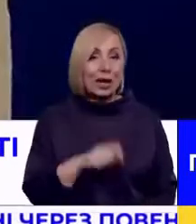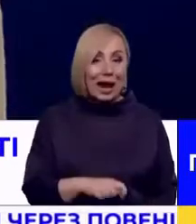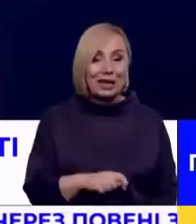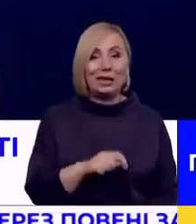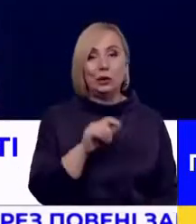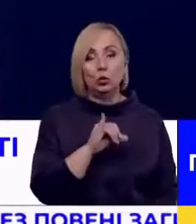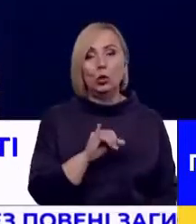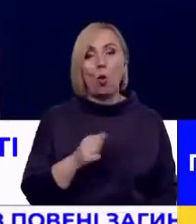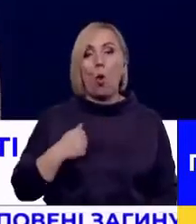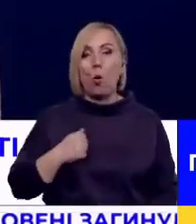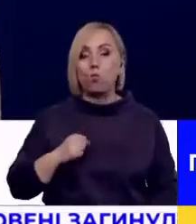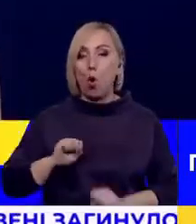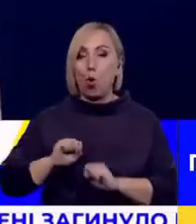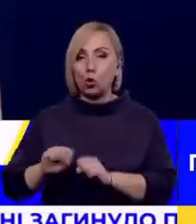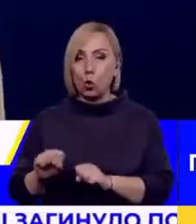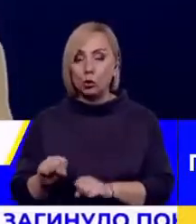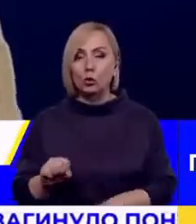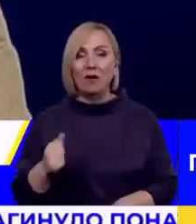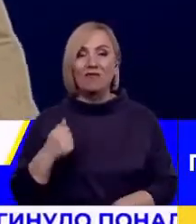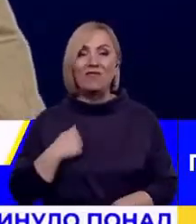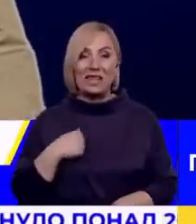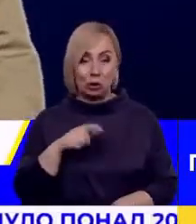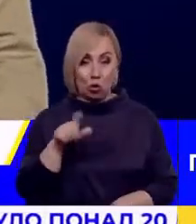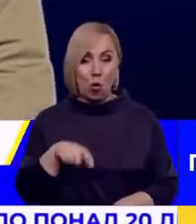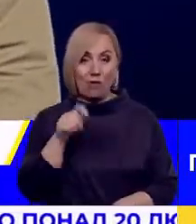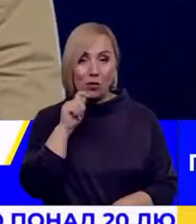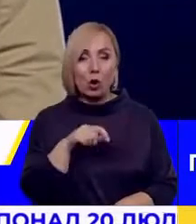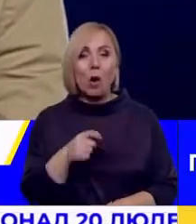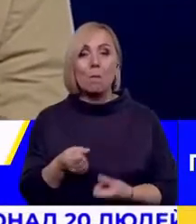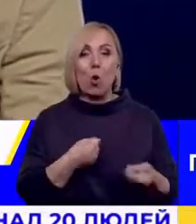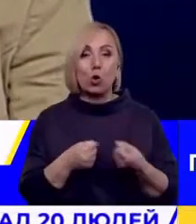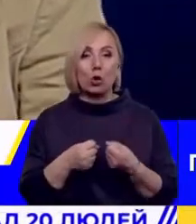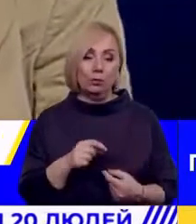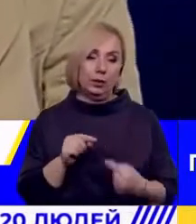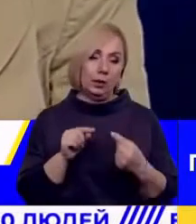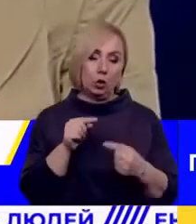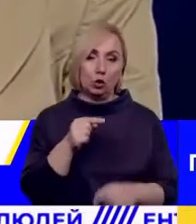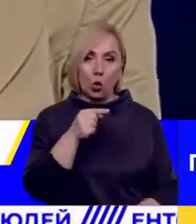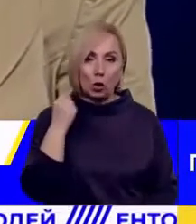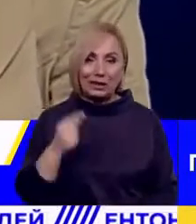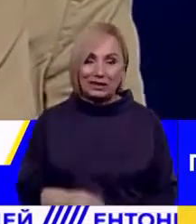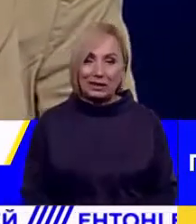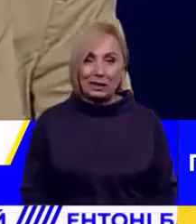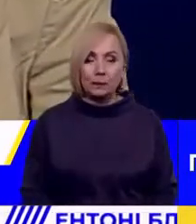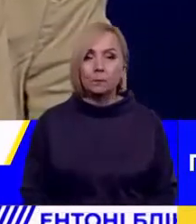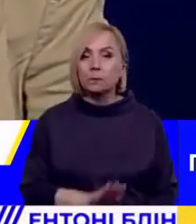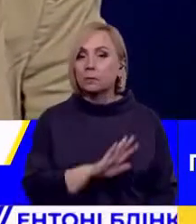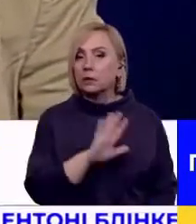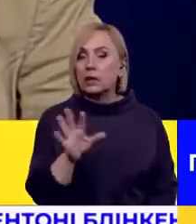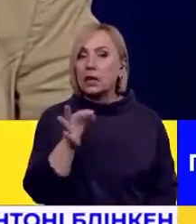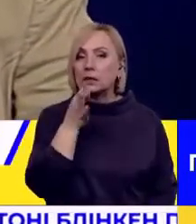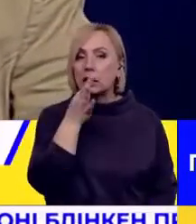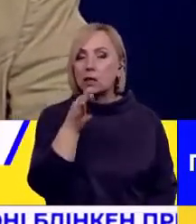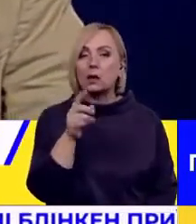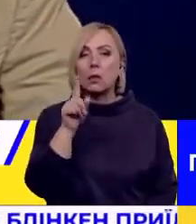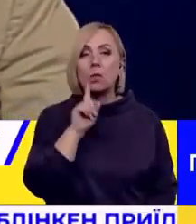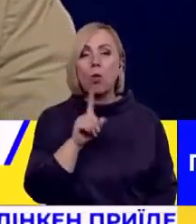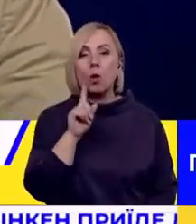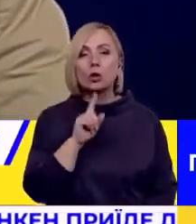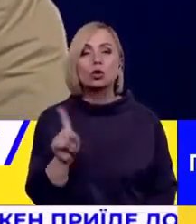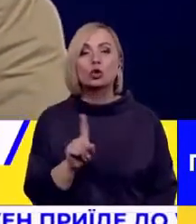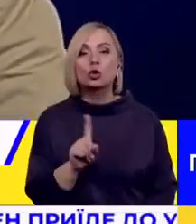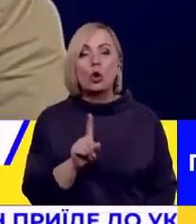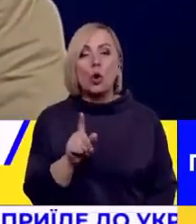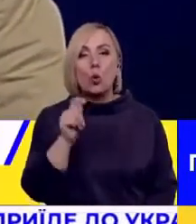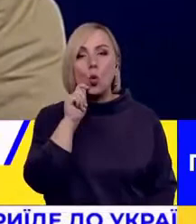українську оборону, українських військових у боротьбі з Росією. Але він не сказав поки що, що Україну